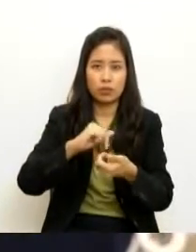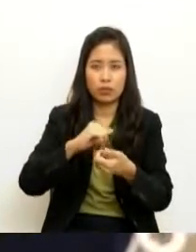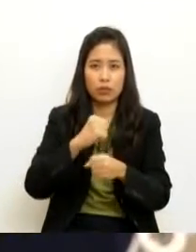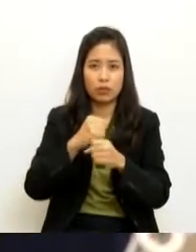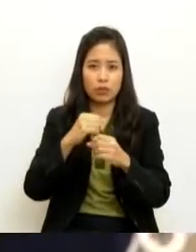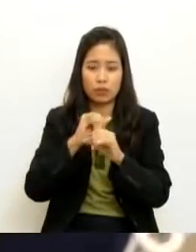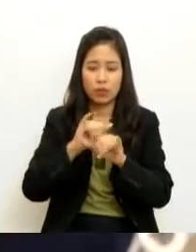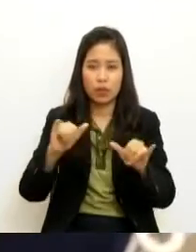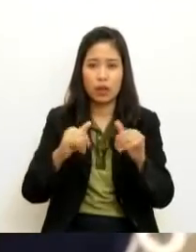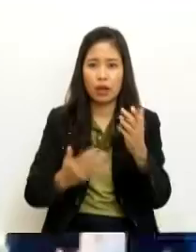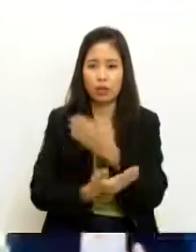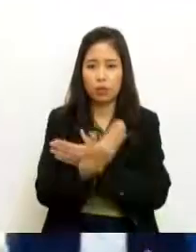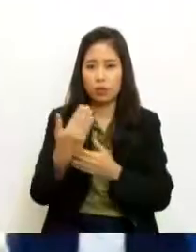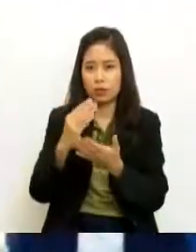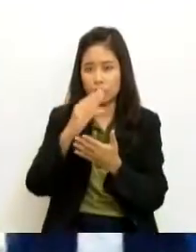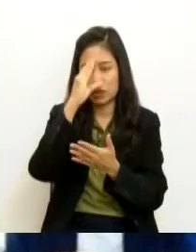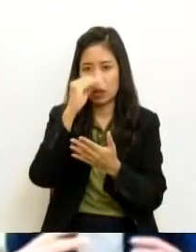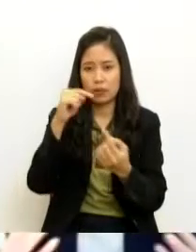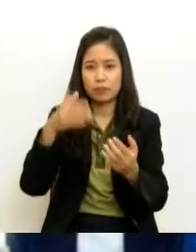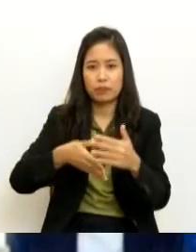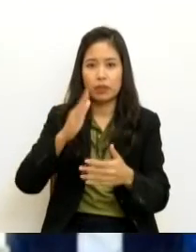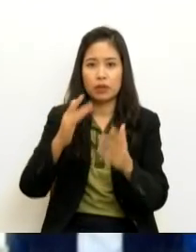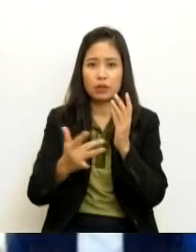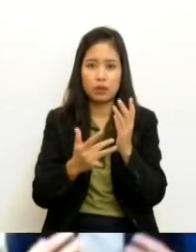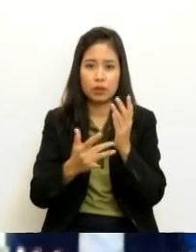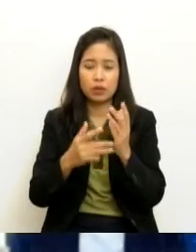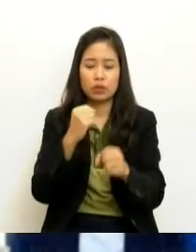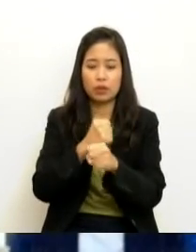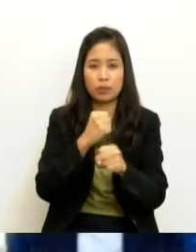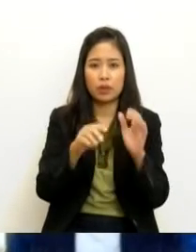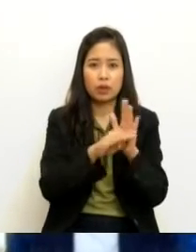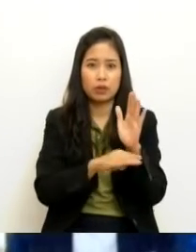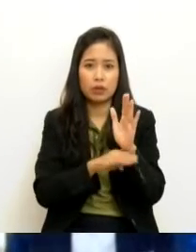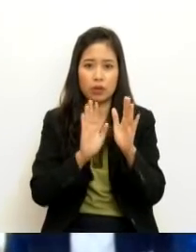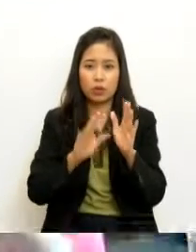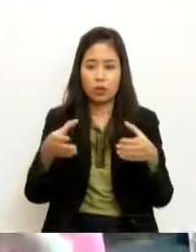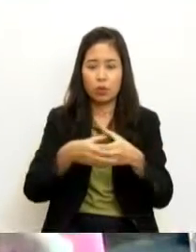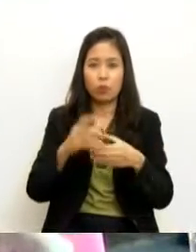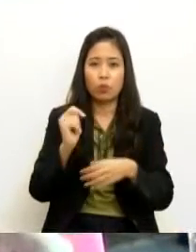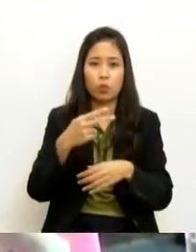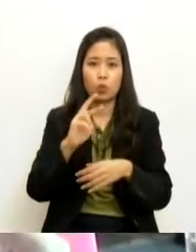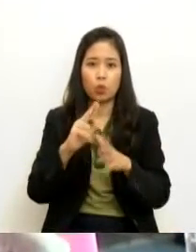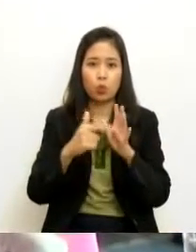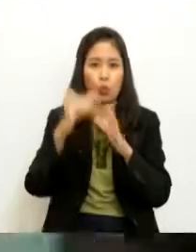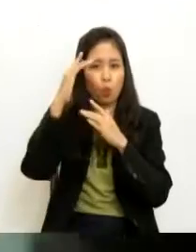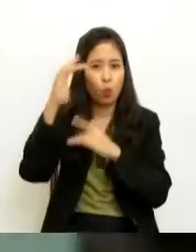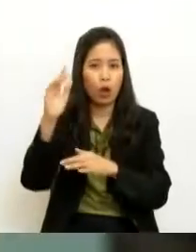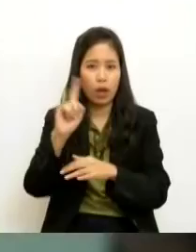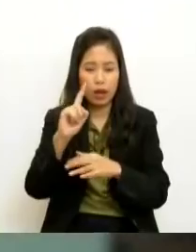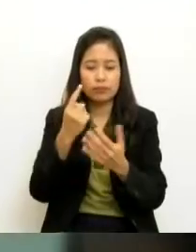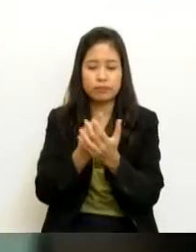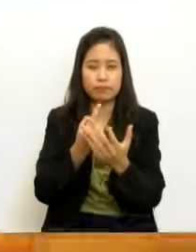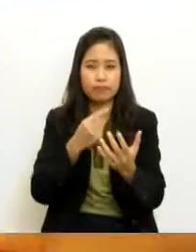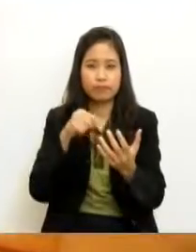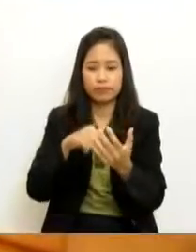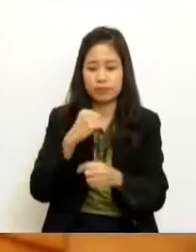การศึกษา Connex ED ภายใต้การดำเนินงานของกลุ่ม True หวังเป็นอย่างยิ่งว่าจะเป็นส่วนหนึ่งที่คอยสนับส